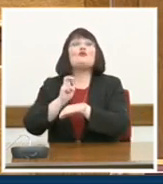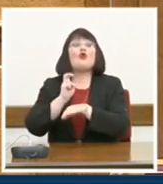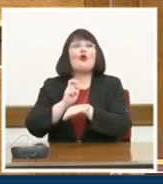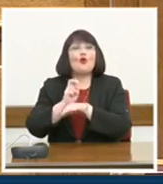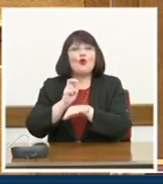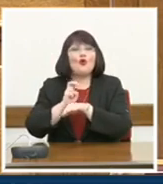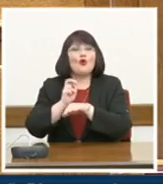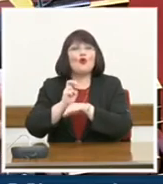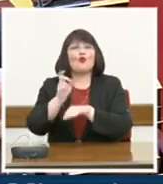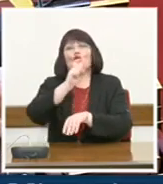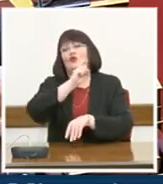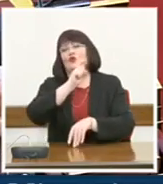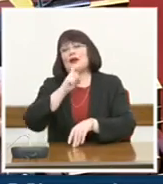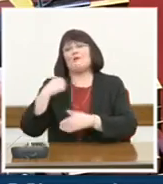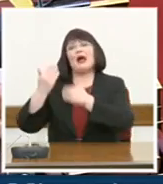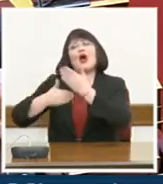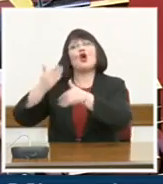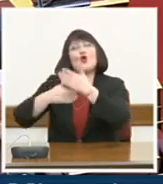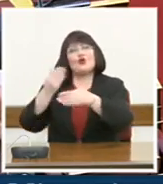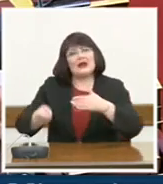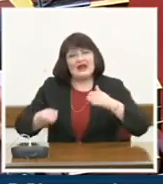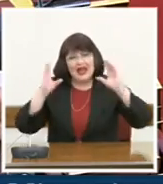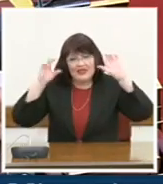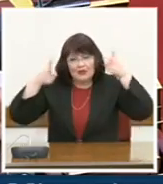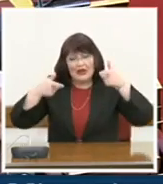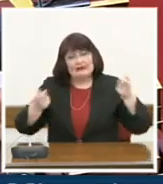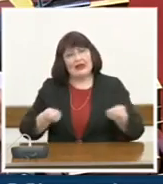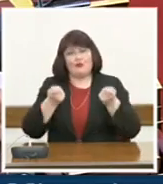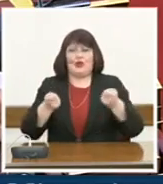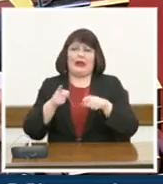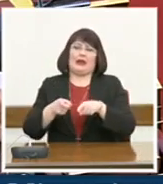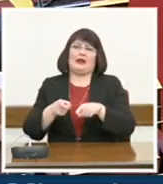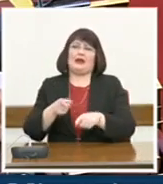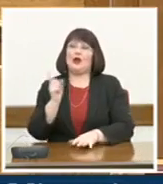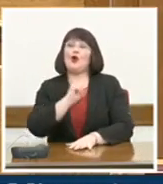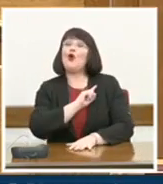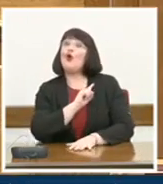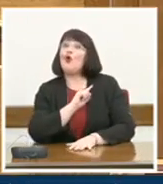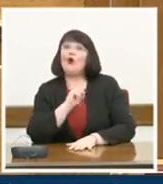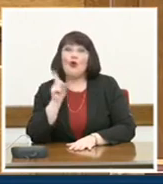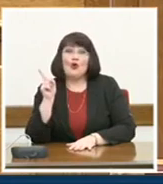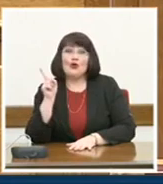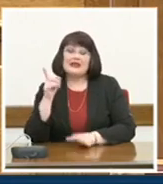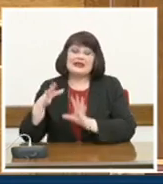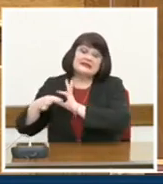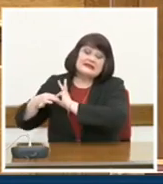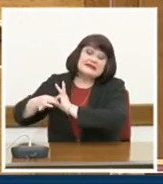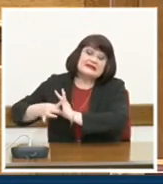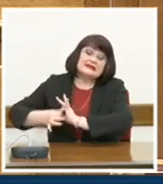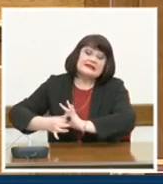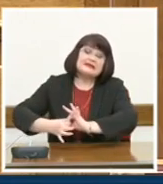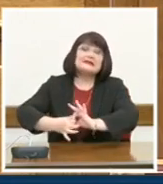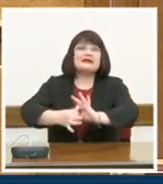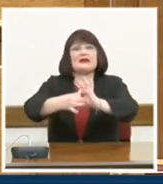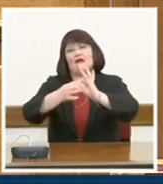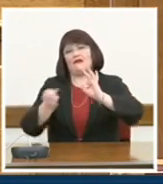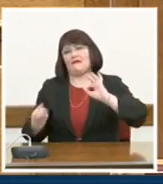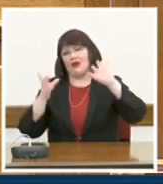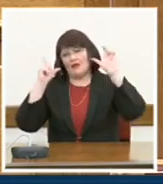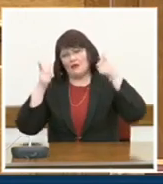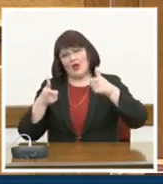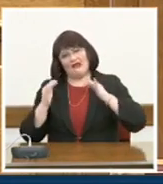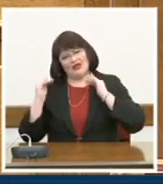της παράταξης. Όχι, κυρίες και κύριοι, είναι η φυσική του συνέχεια. Και όσο πιο αντιδραστικό γίνεται